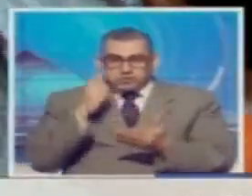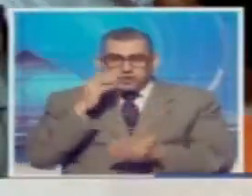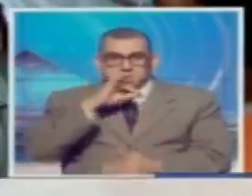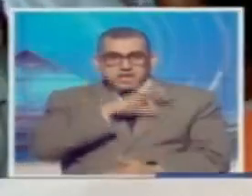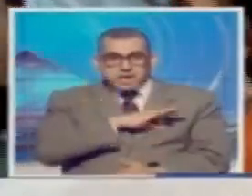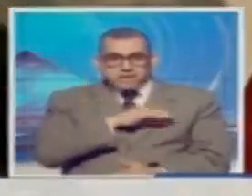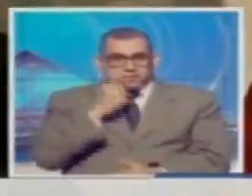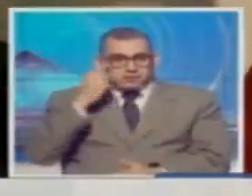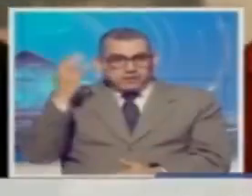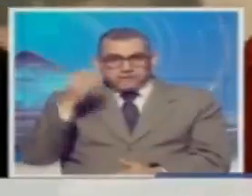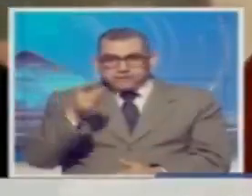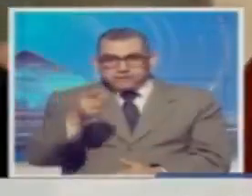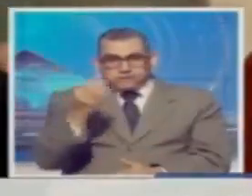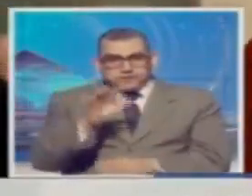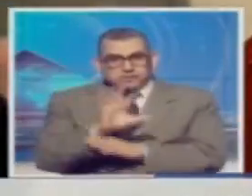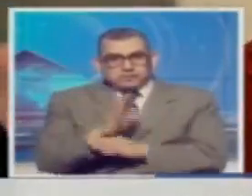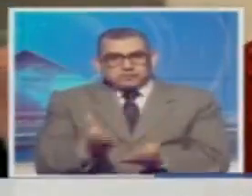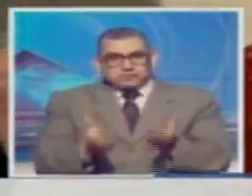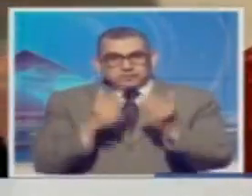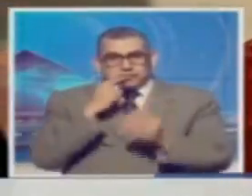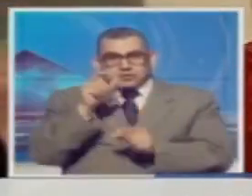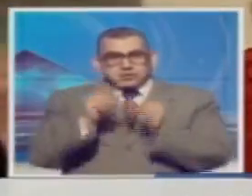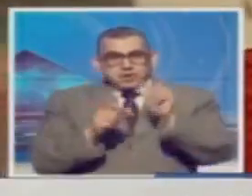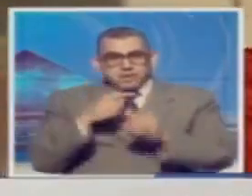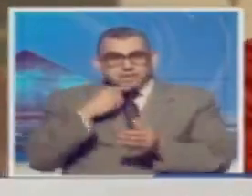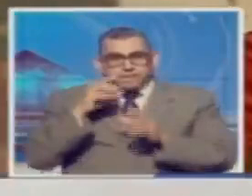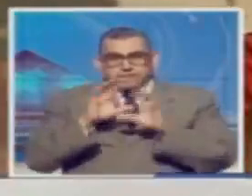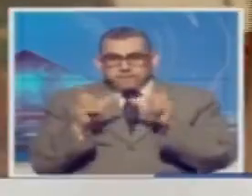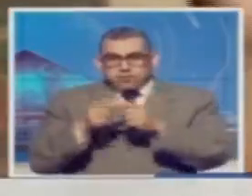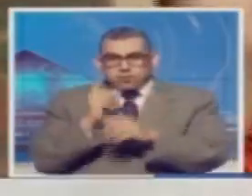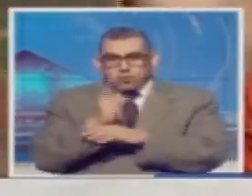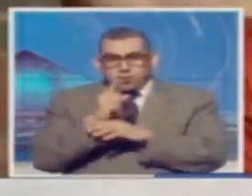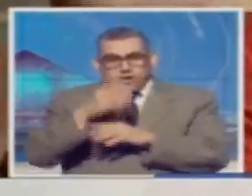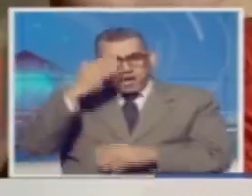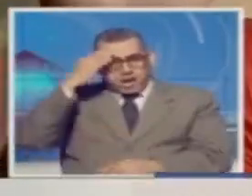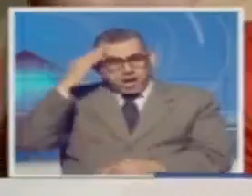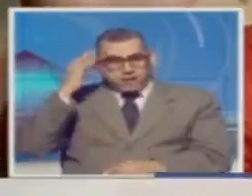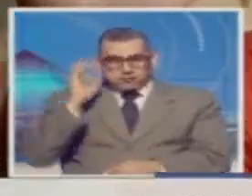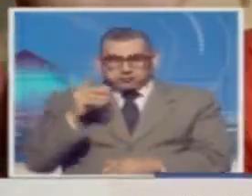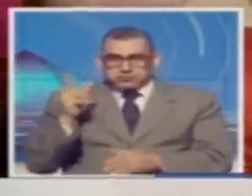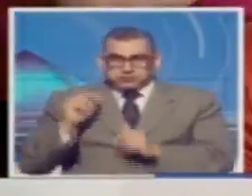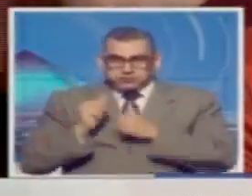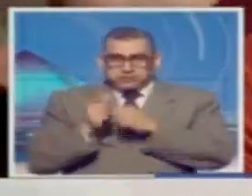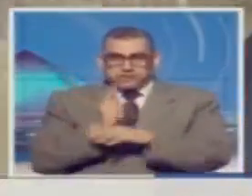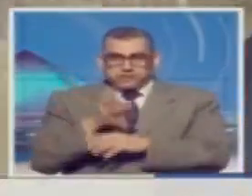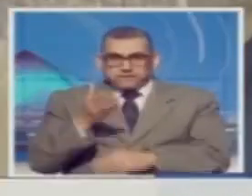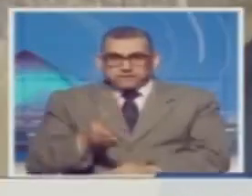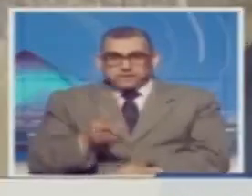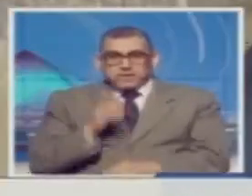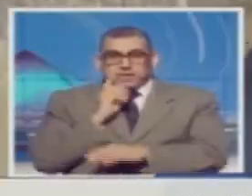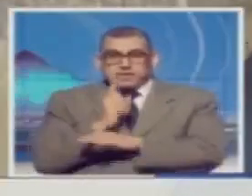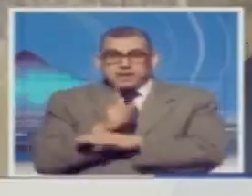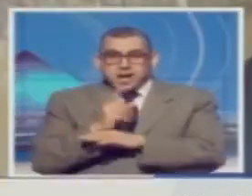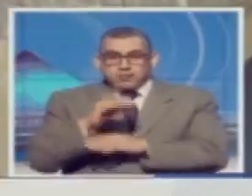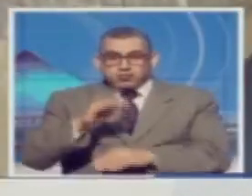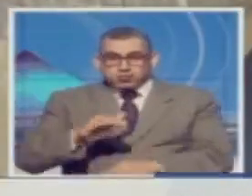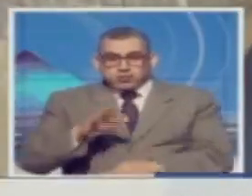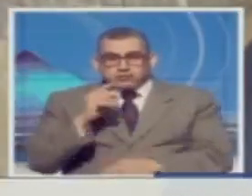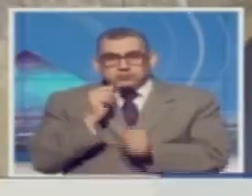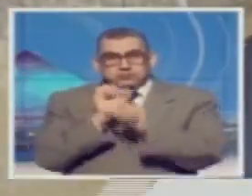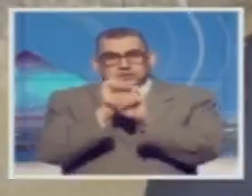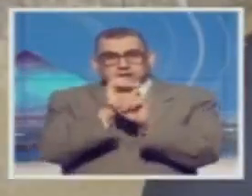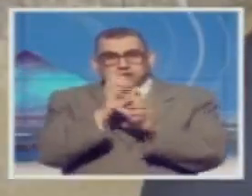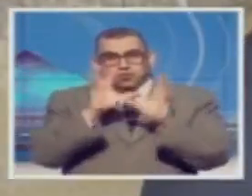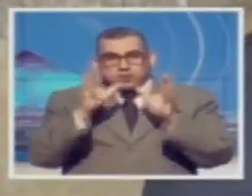من مواهبهم، ويديرها مجموعة من المحاضرين والخبراء المتخصصين. التعليم في الصغر كالنقش على